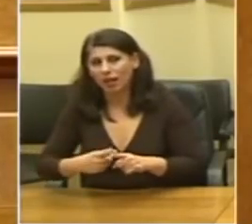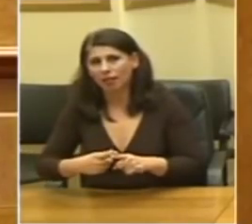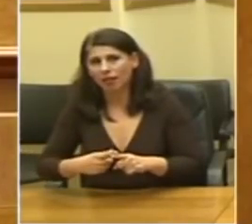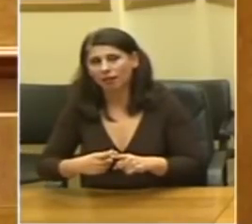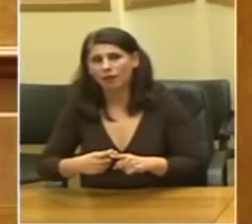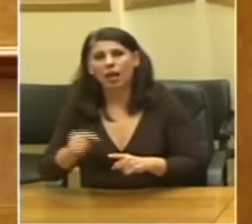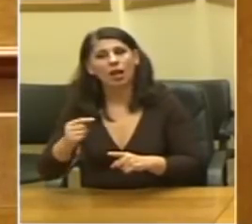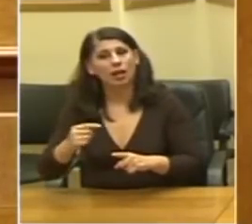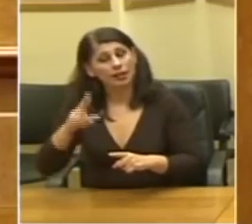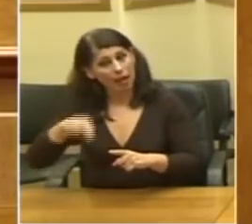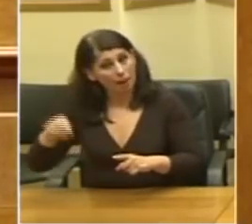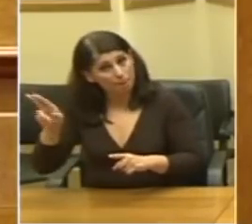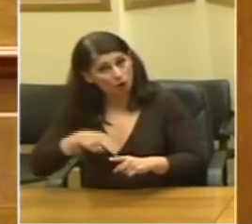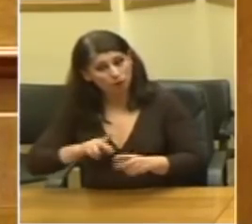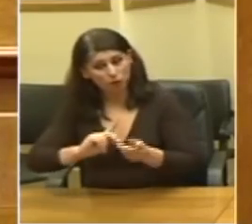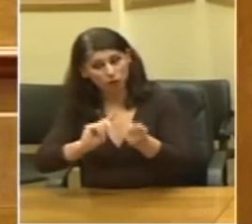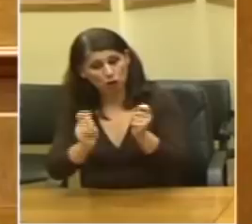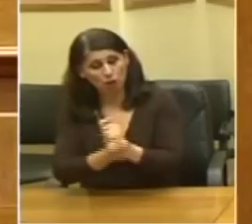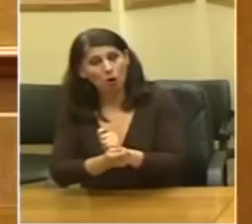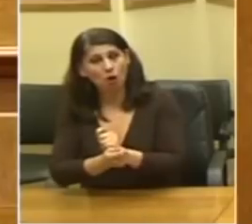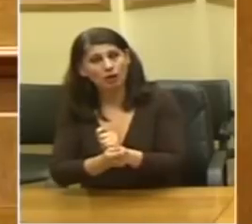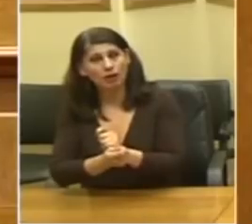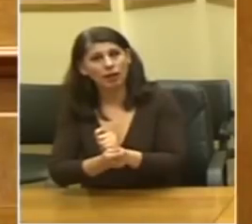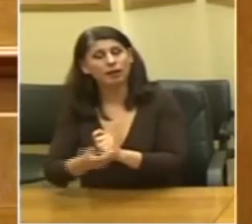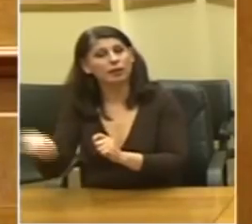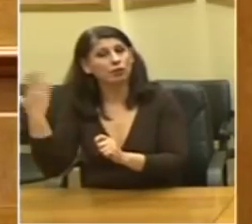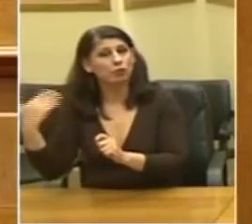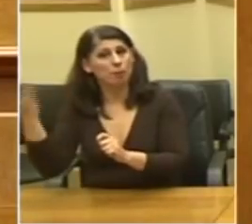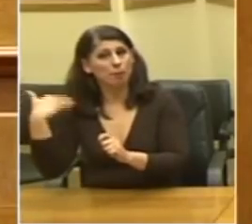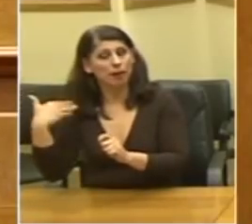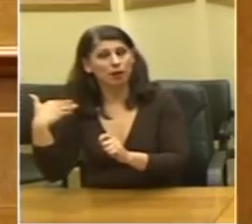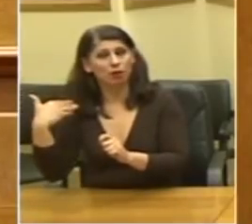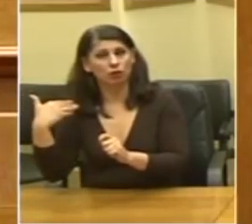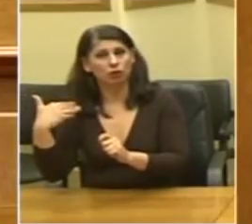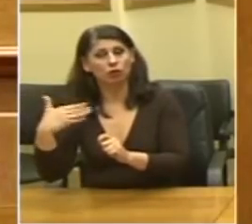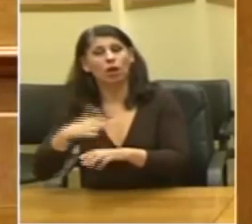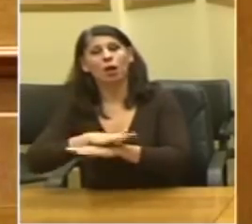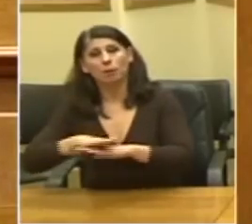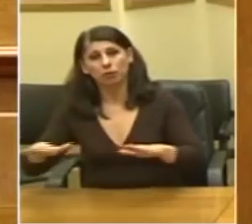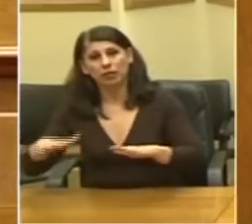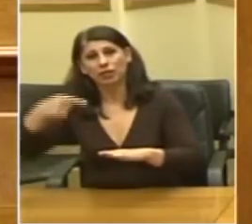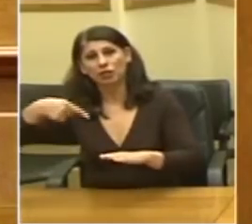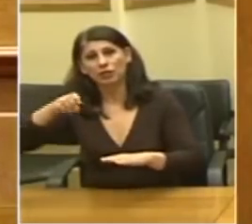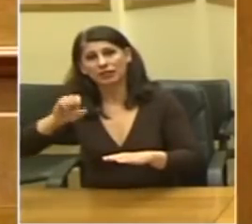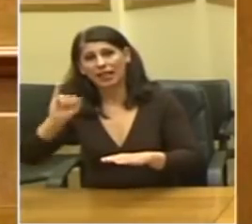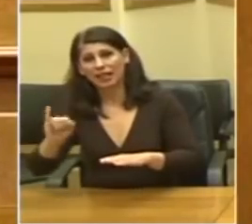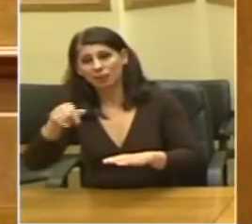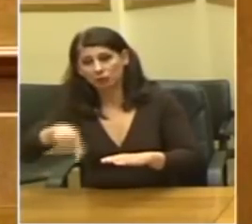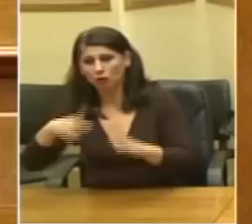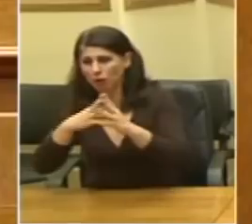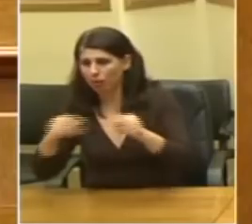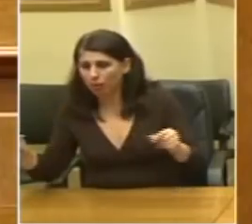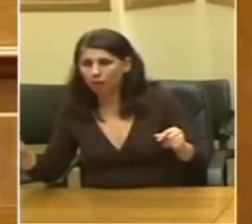η απόρριψη επίσης της τροπολογίας για τους παλαιότερους αποφύτους των ΤΕΗ, τα οποία